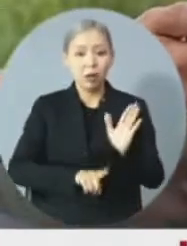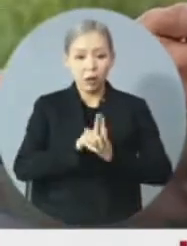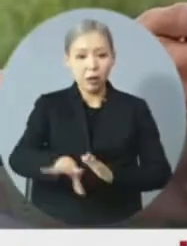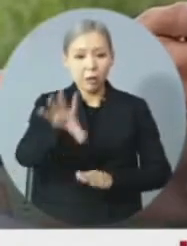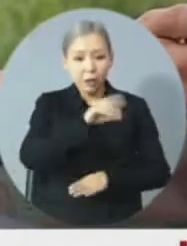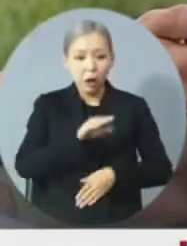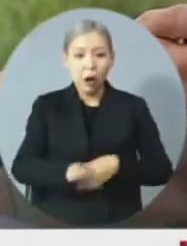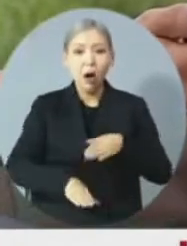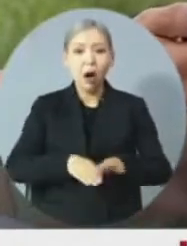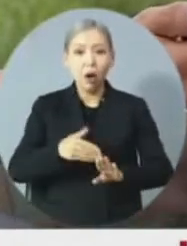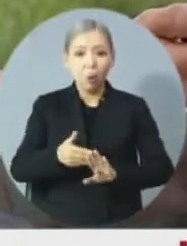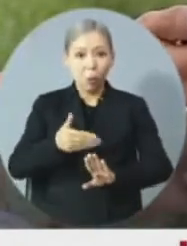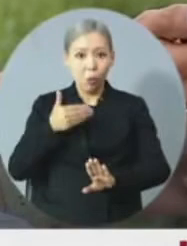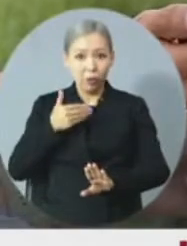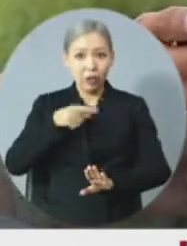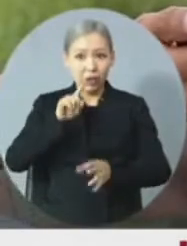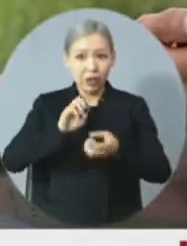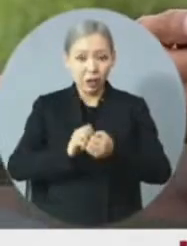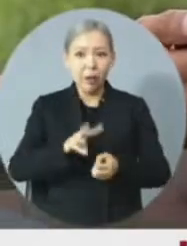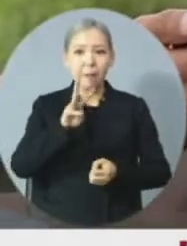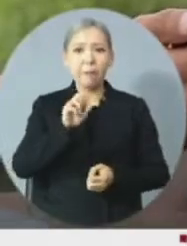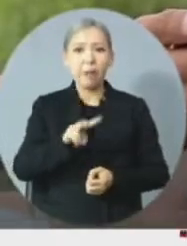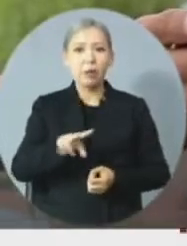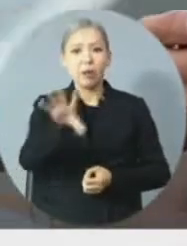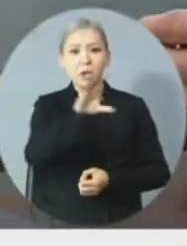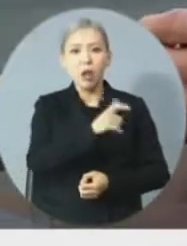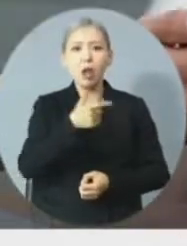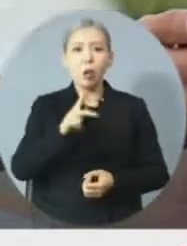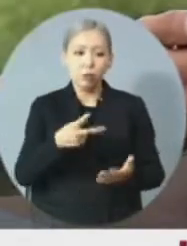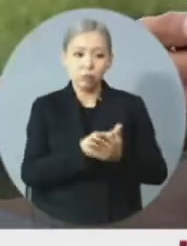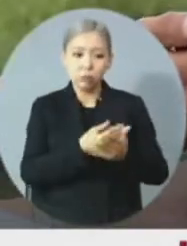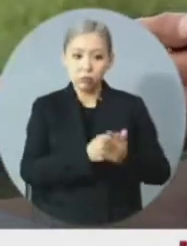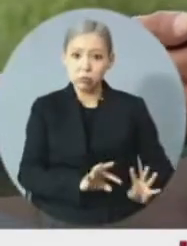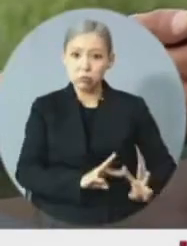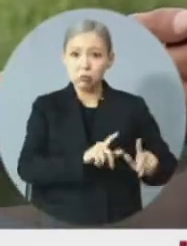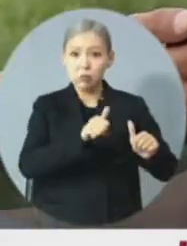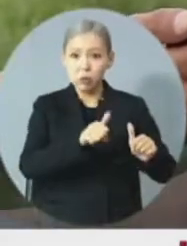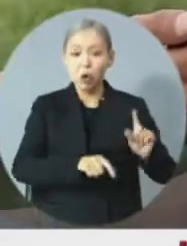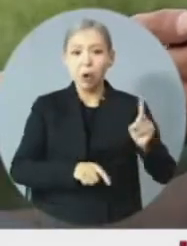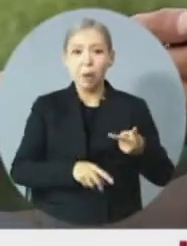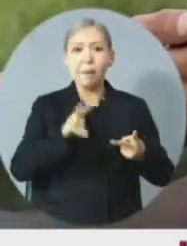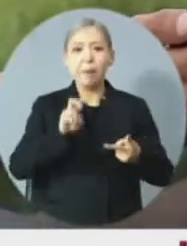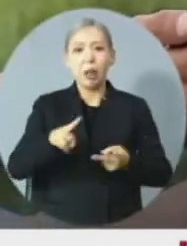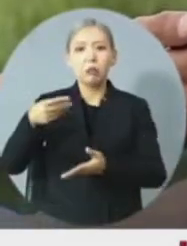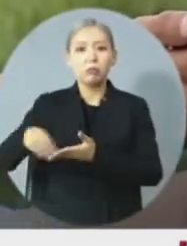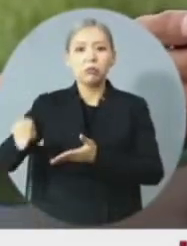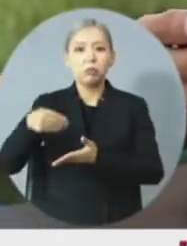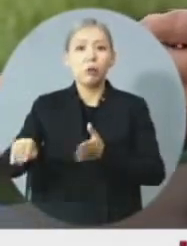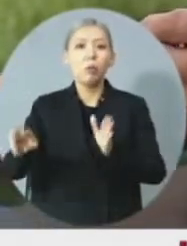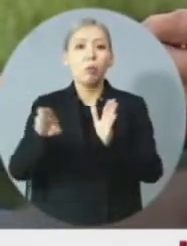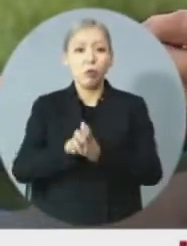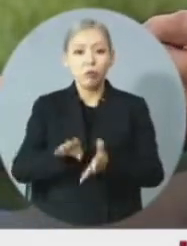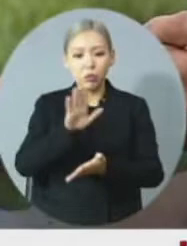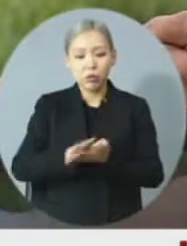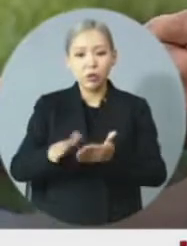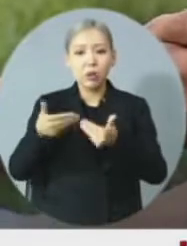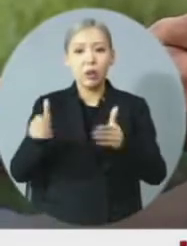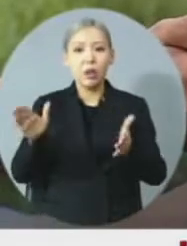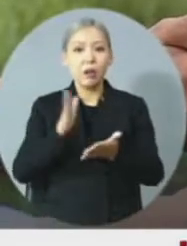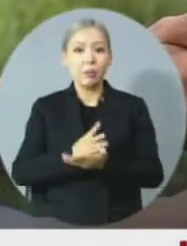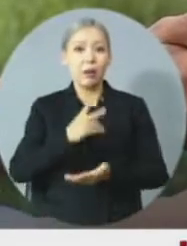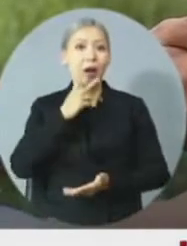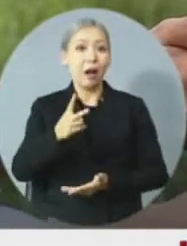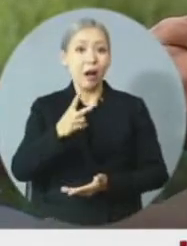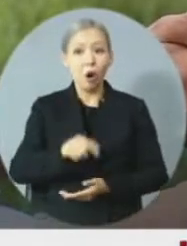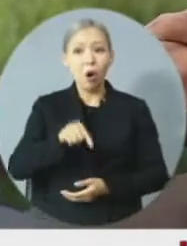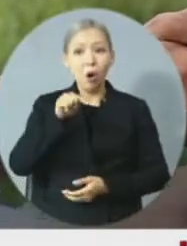бол мэдээж олныхаа замыг тавьсны ард дээр малаа эрүүлжүүлэх гэл бодлого явуулсны ард дээр бид нар малаа хоошин гарах юм боломжтой бас нэг юм сувгшлий гэж байгаа гэж харж байна.